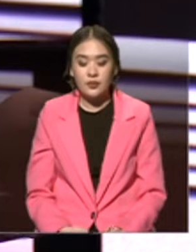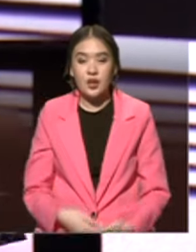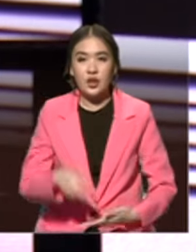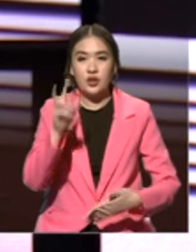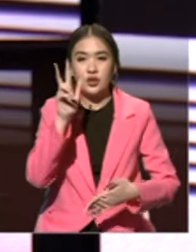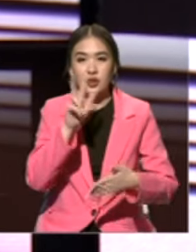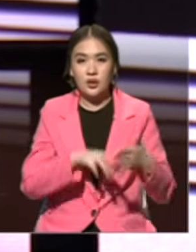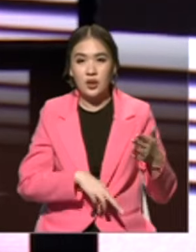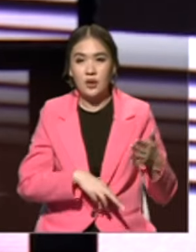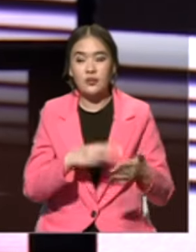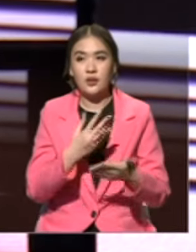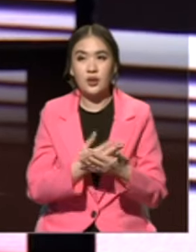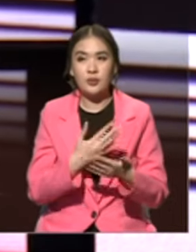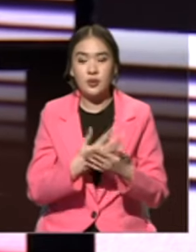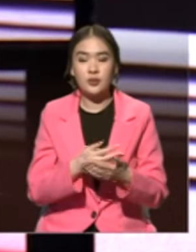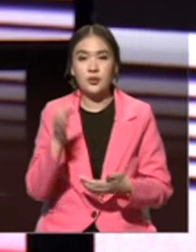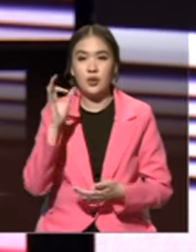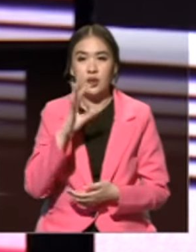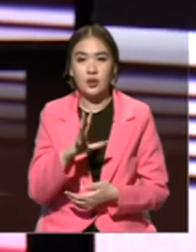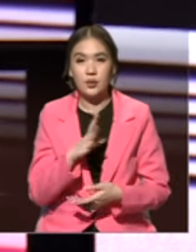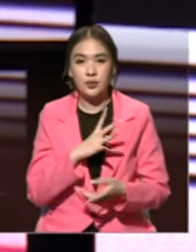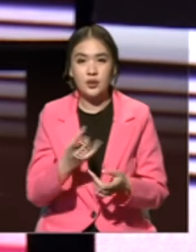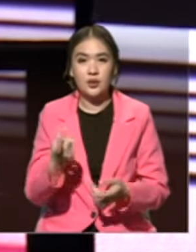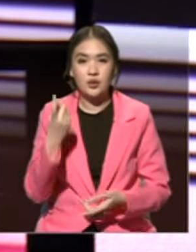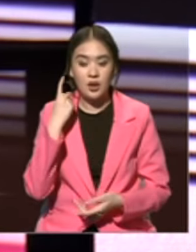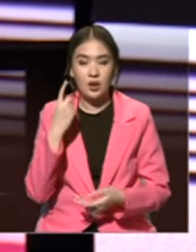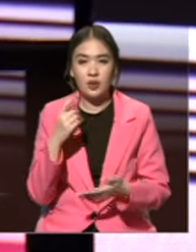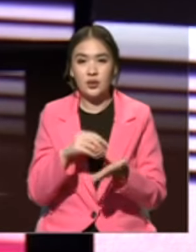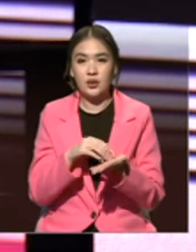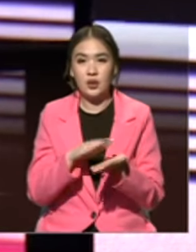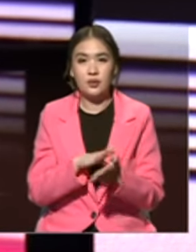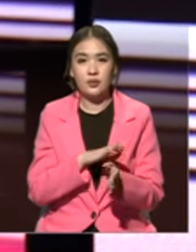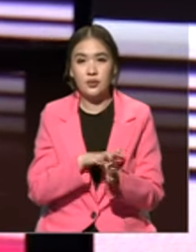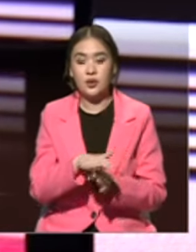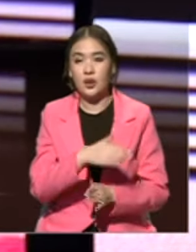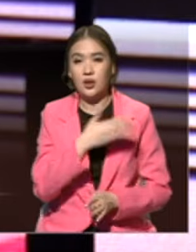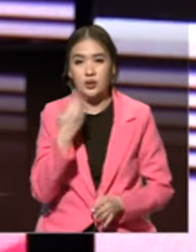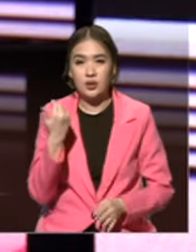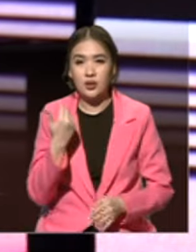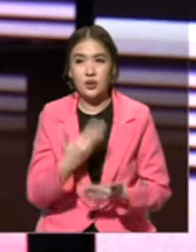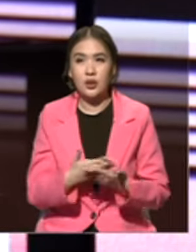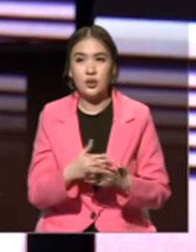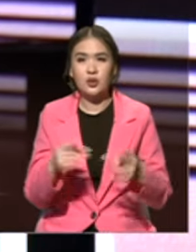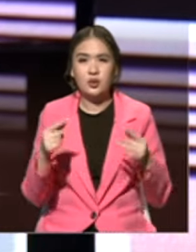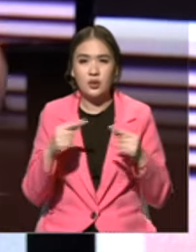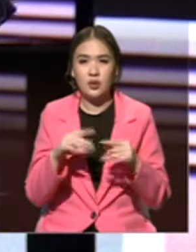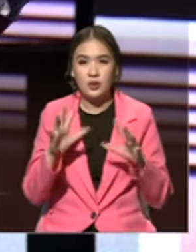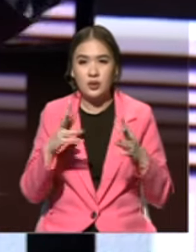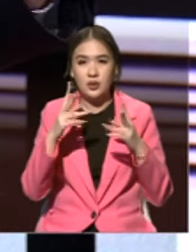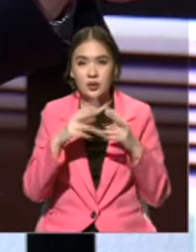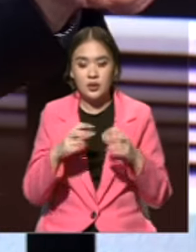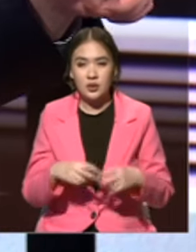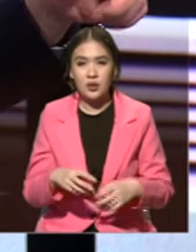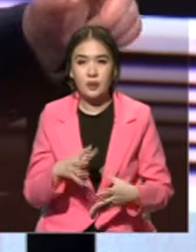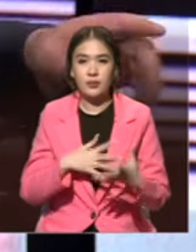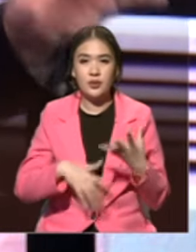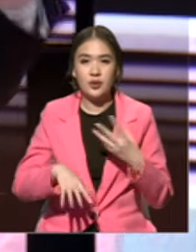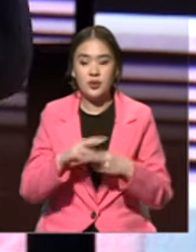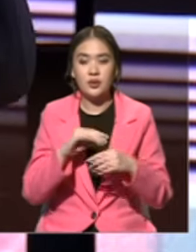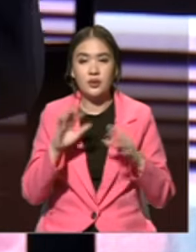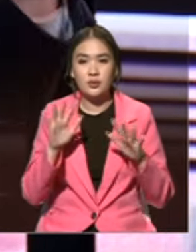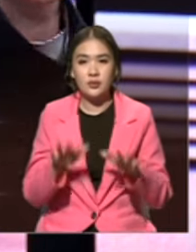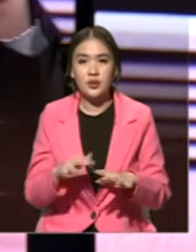Штраф салады. Ал осы жерде оны жаңағы сырғалауға талап етпейді. Мысалы қазір нақты зерттесе, барлық елді мекендерден